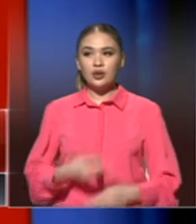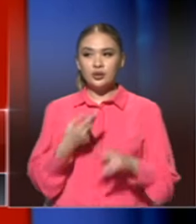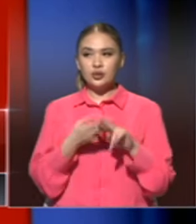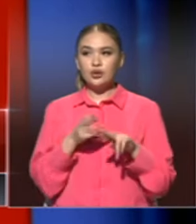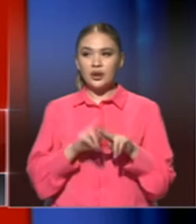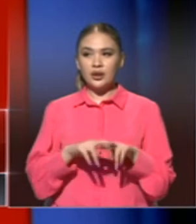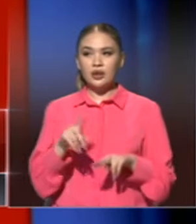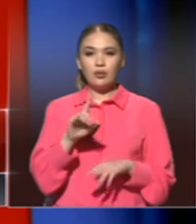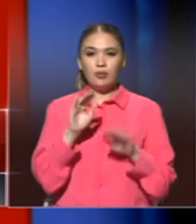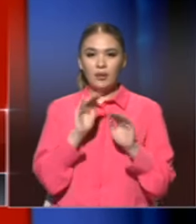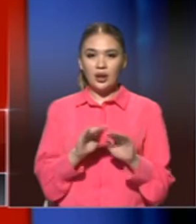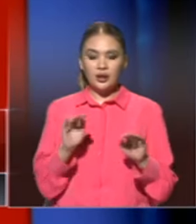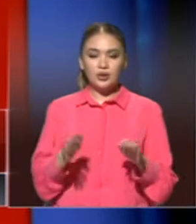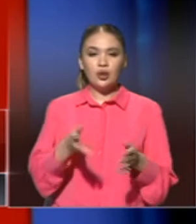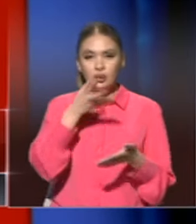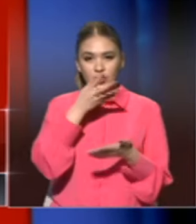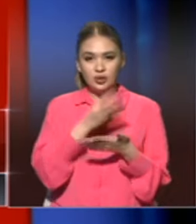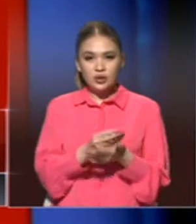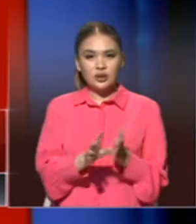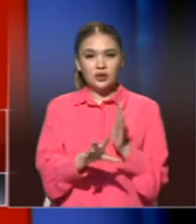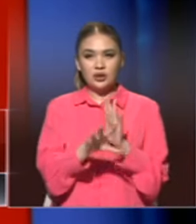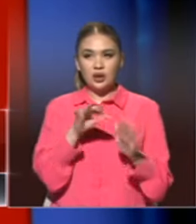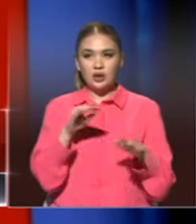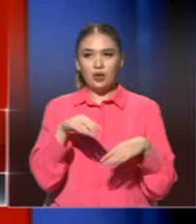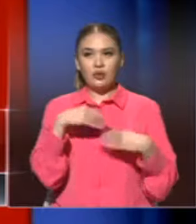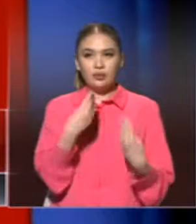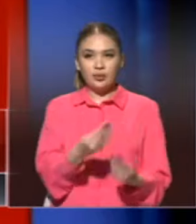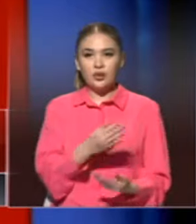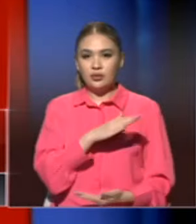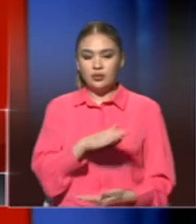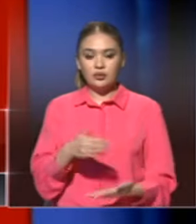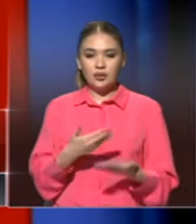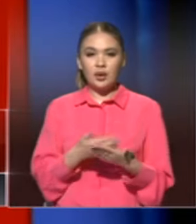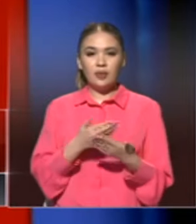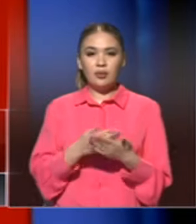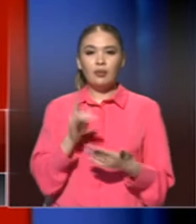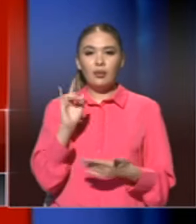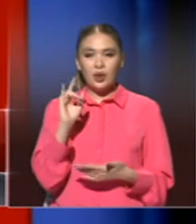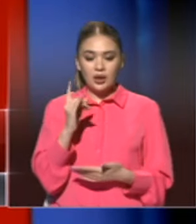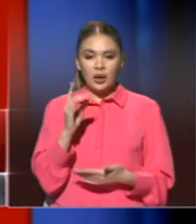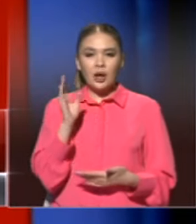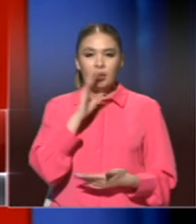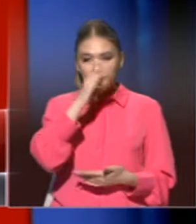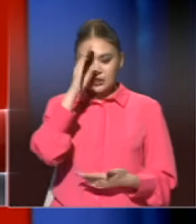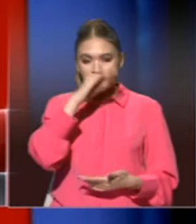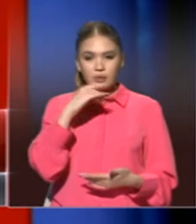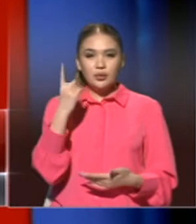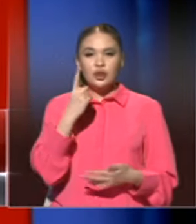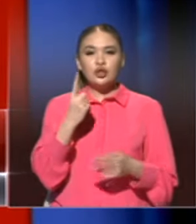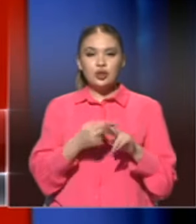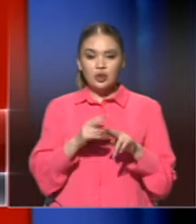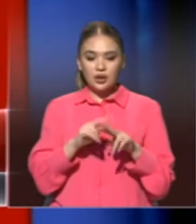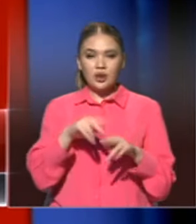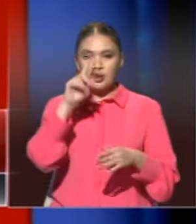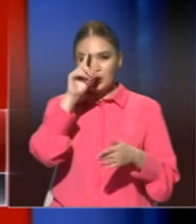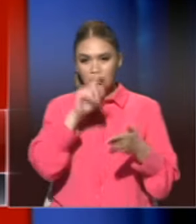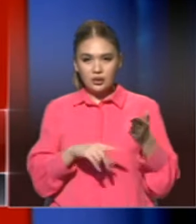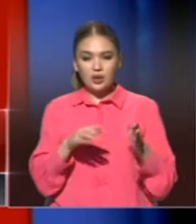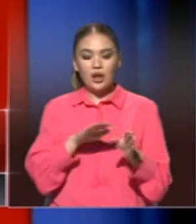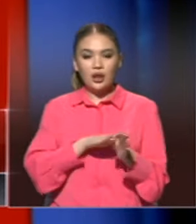осылайша баланың өзіне таңдауға мүмкіндік бермейміз. Яғни бала әрине ол ата-анасының біріншіден үмітін ақтау керек,